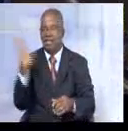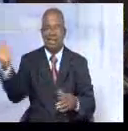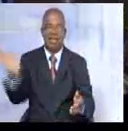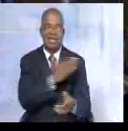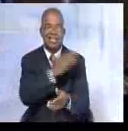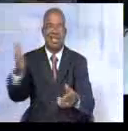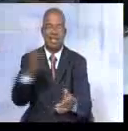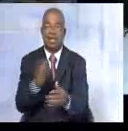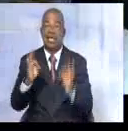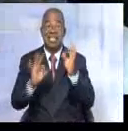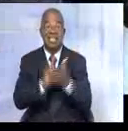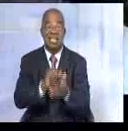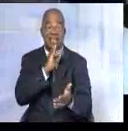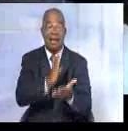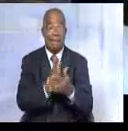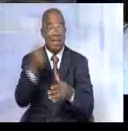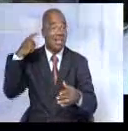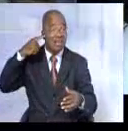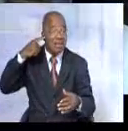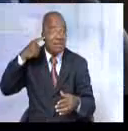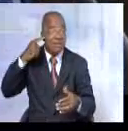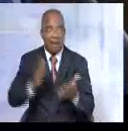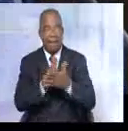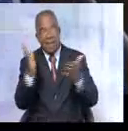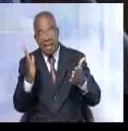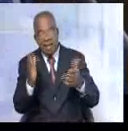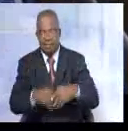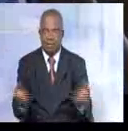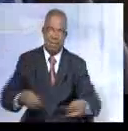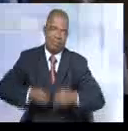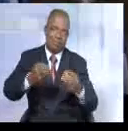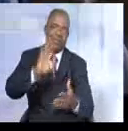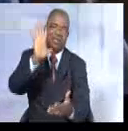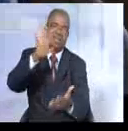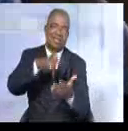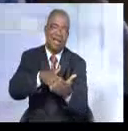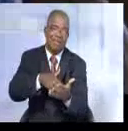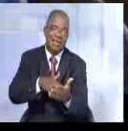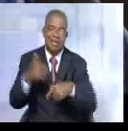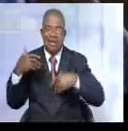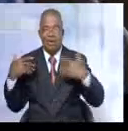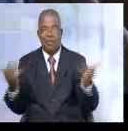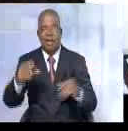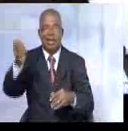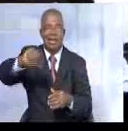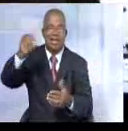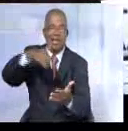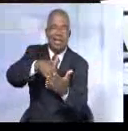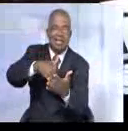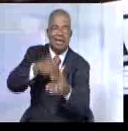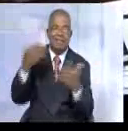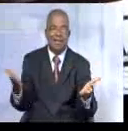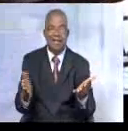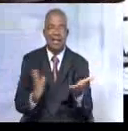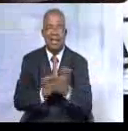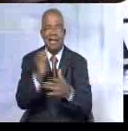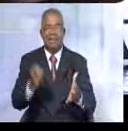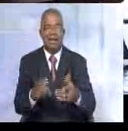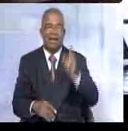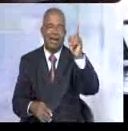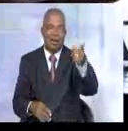c'est intéressant, ils vont apprécier par jour. Tu peux avoir 5 000, des fois même 10 000. Comme Clément